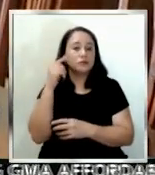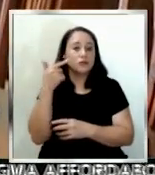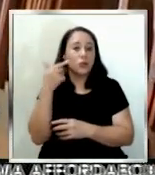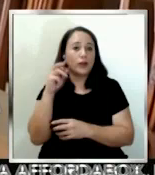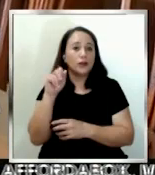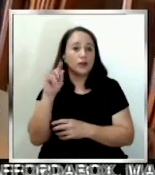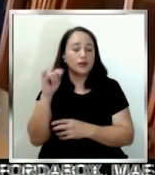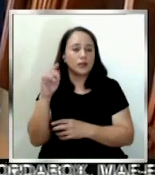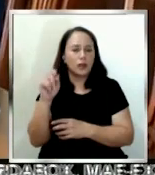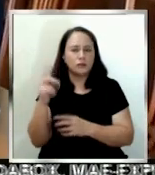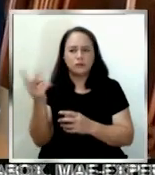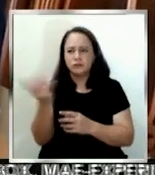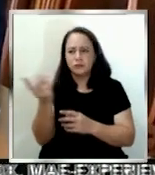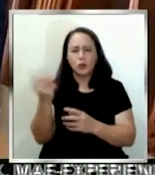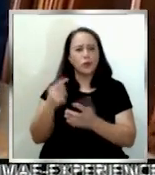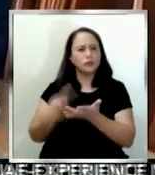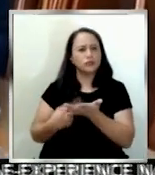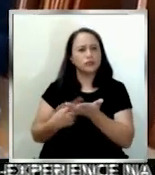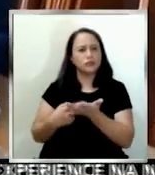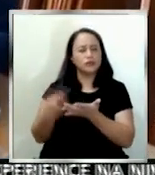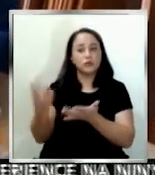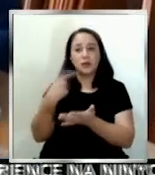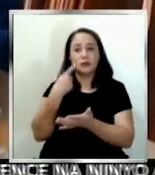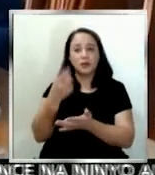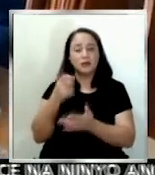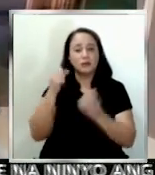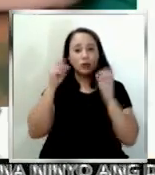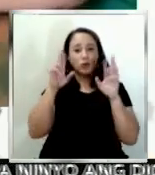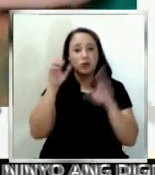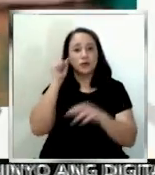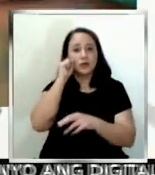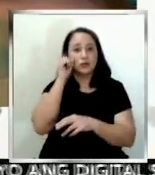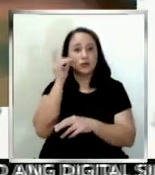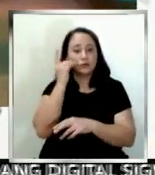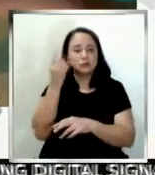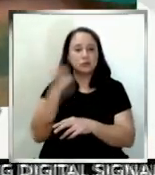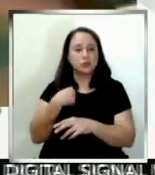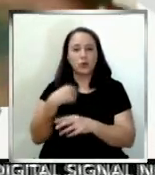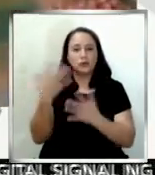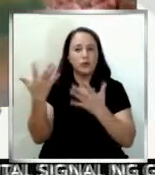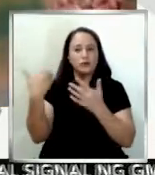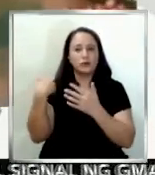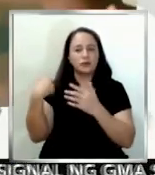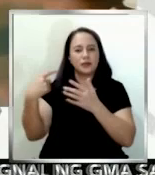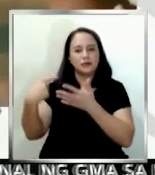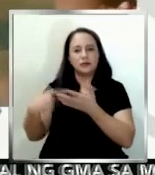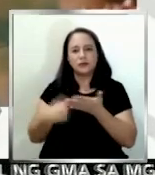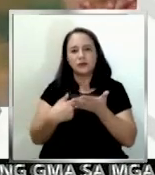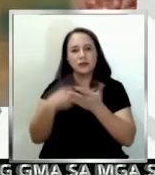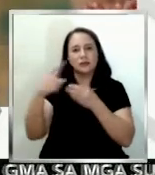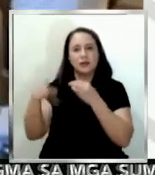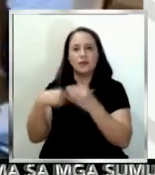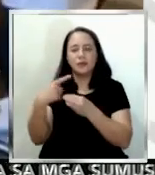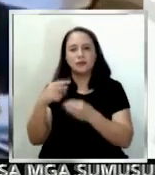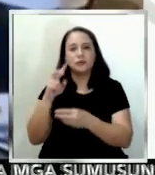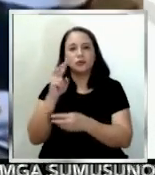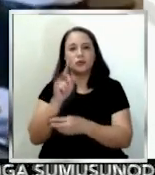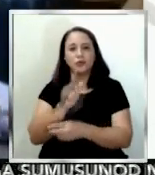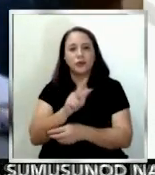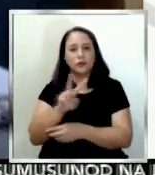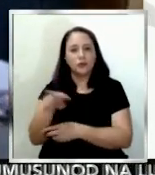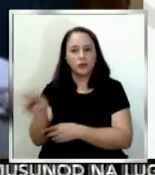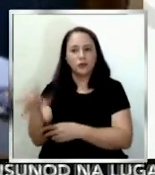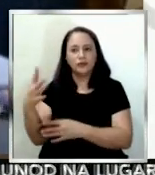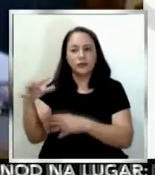mga napag-usapan, sinabi ni Mayor Sara na wala pa silang diskusyon tungkol sa 2022. Pero inamin itong nagpaalam siya kay Garcia kung pwede